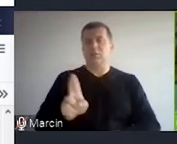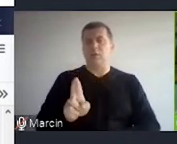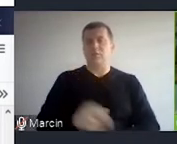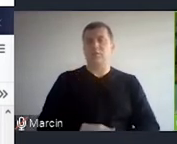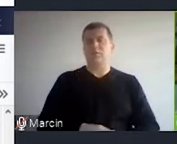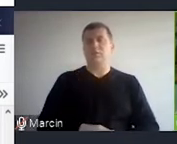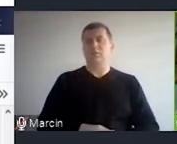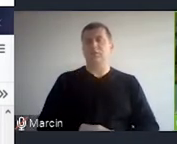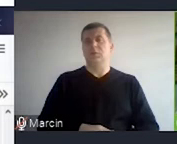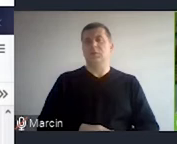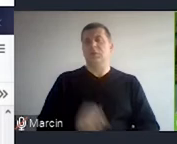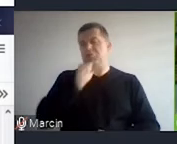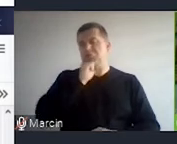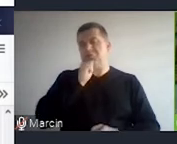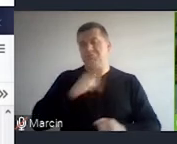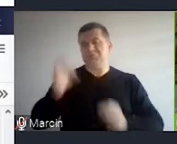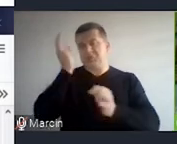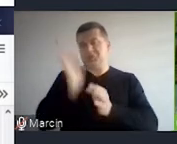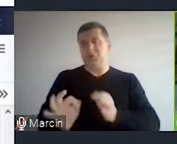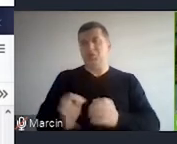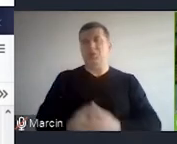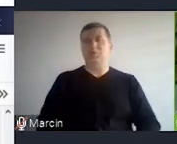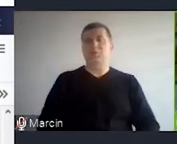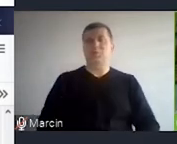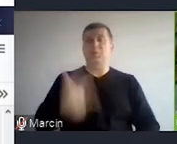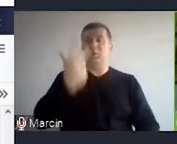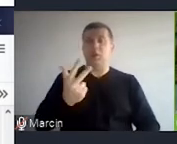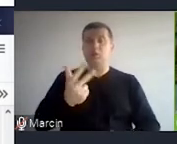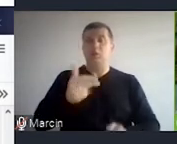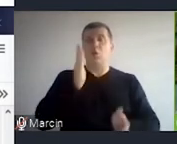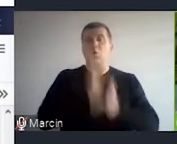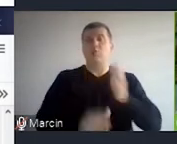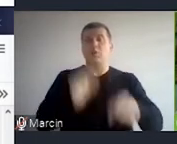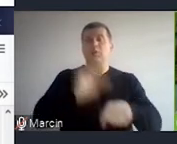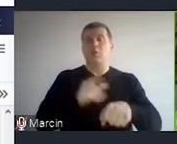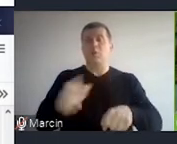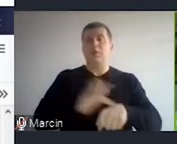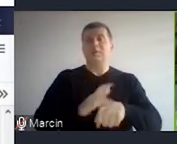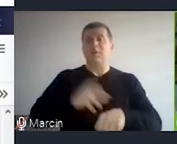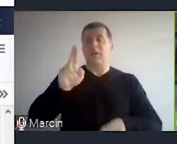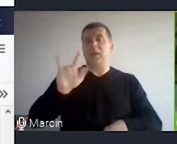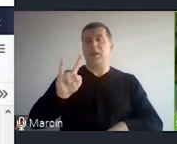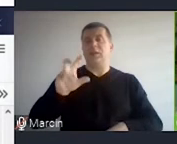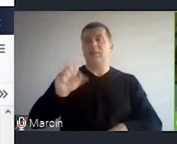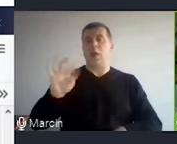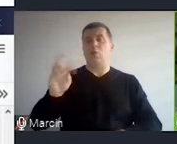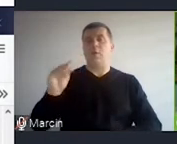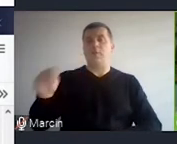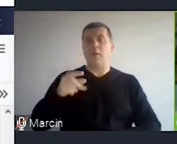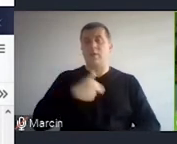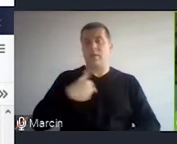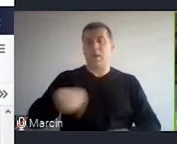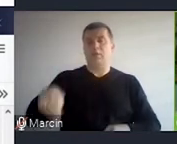na poziomie dużych szczegółów. No i trzecia uproszczona metoda to stawki ryczałtowe. One w